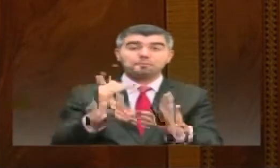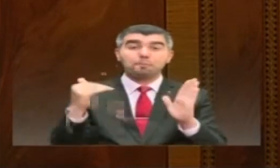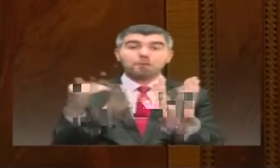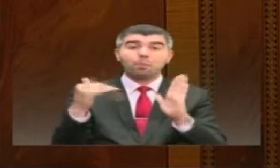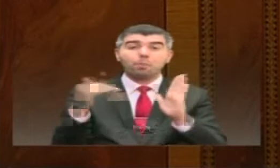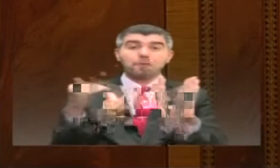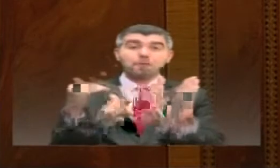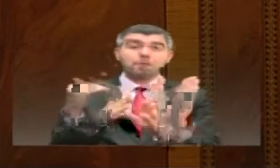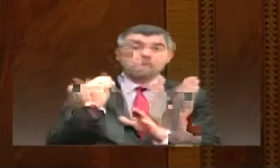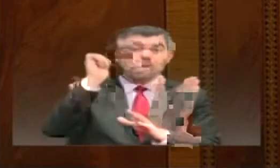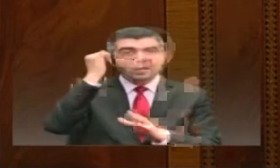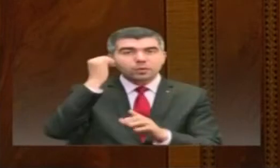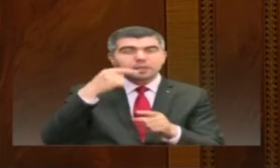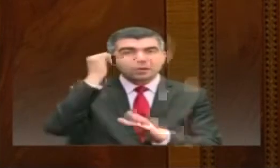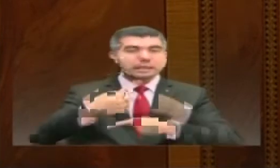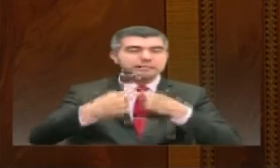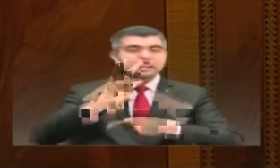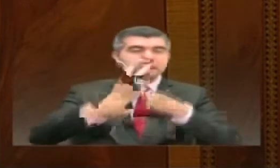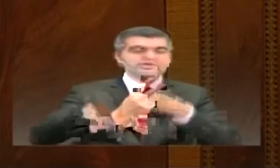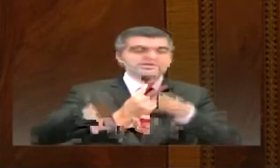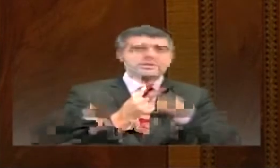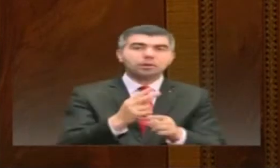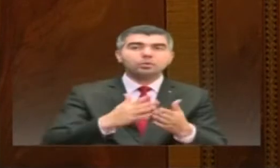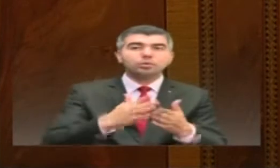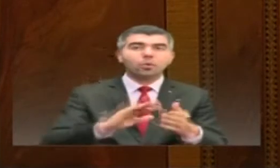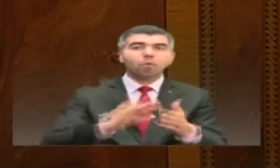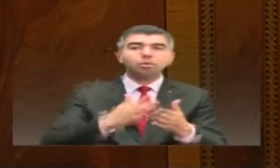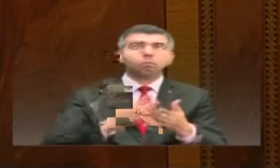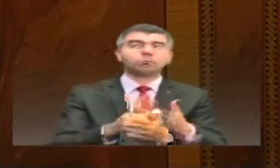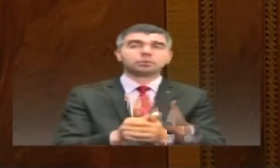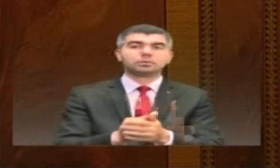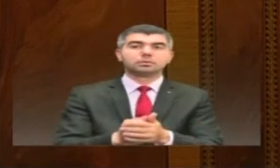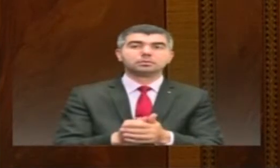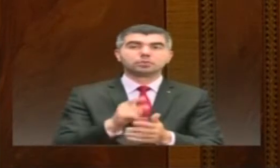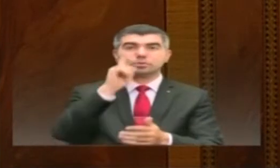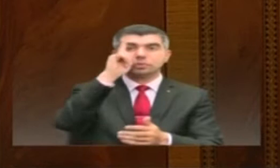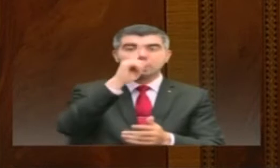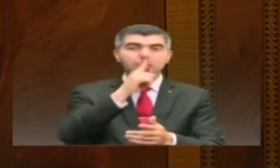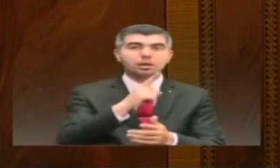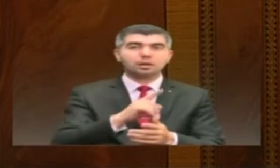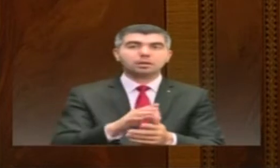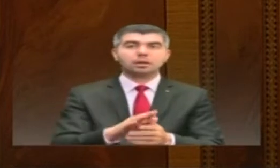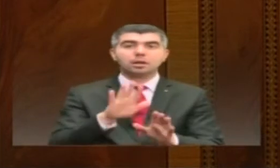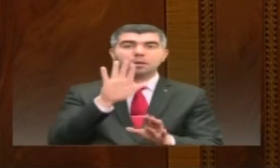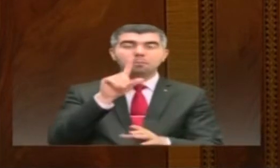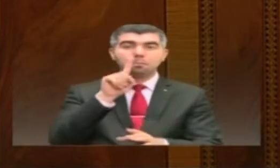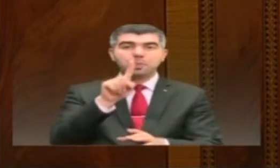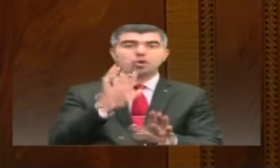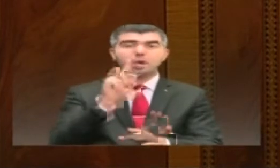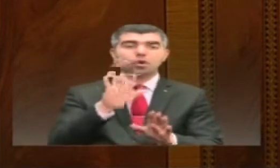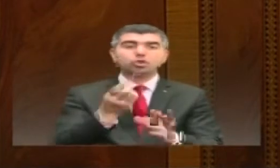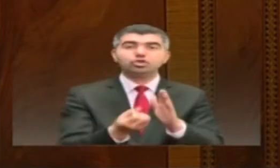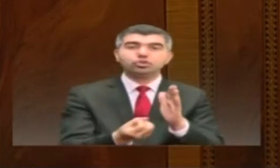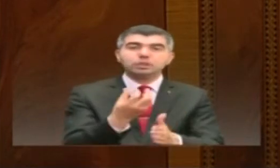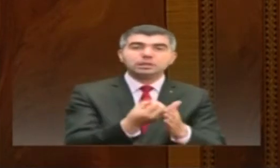الشغل، بمعدل 24 مؤسسة سنويا، وهذا واحد التطور مهم، وغادي تكون فيها